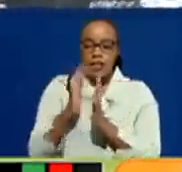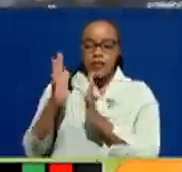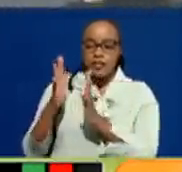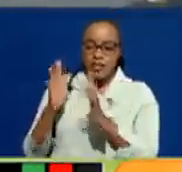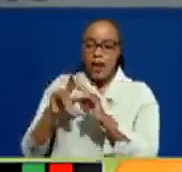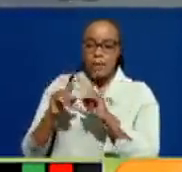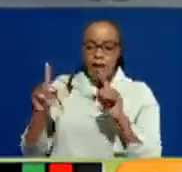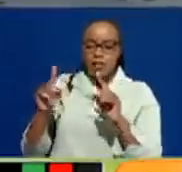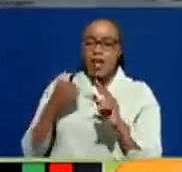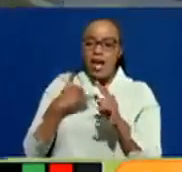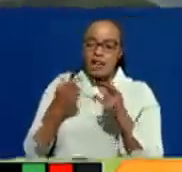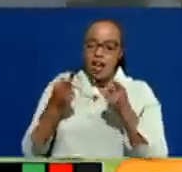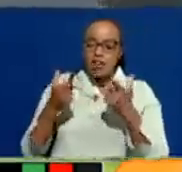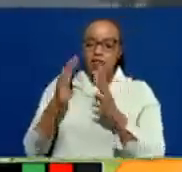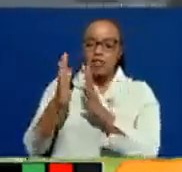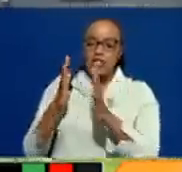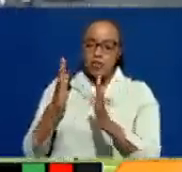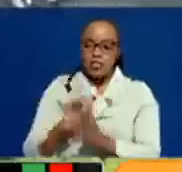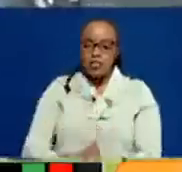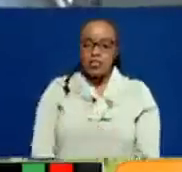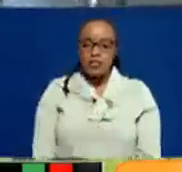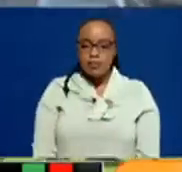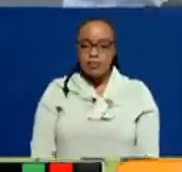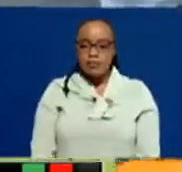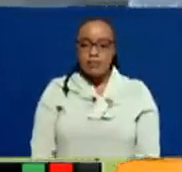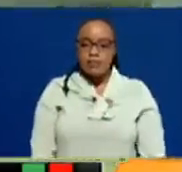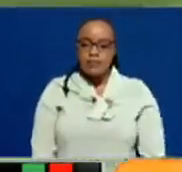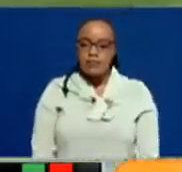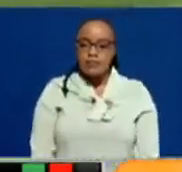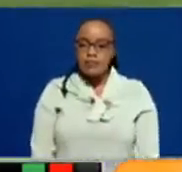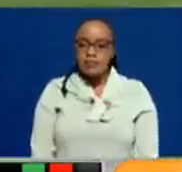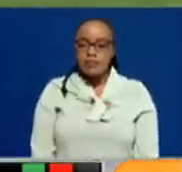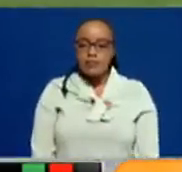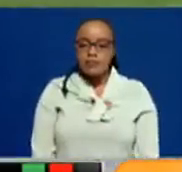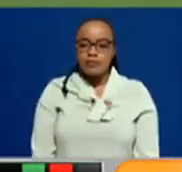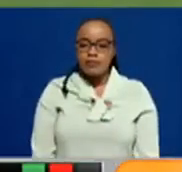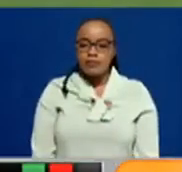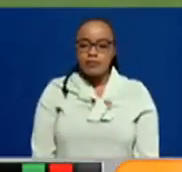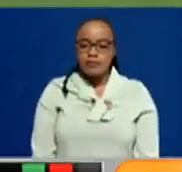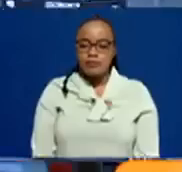japo ni mchache. Lulu Hassan, Citizen TV, Nairobi.